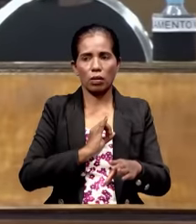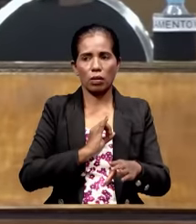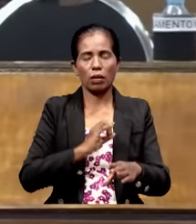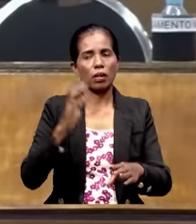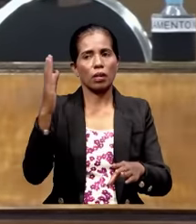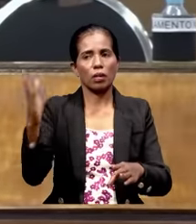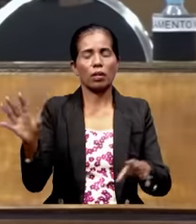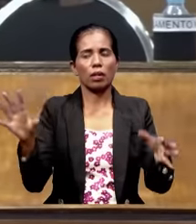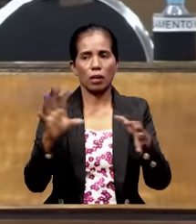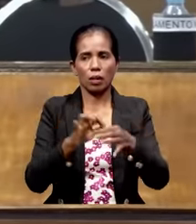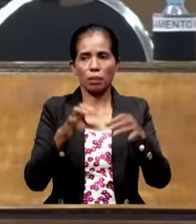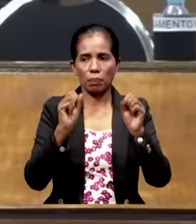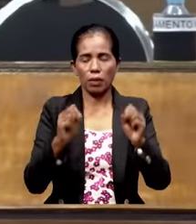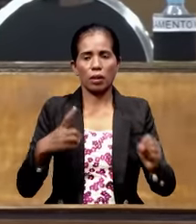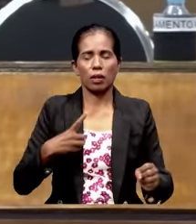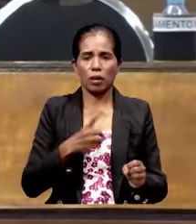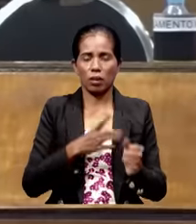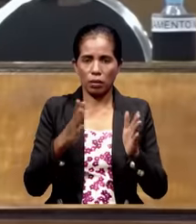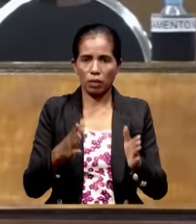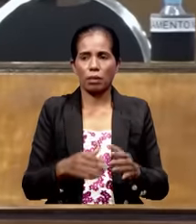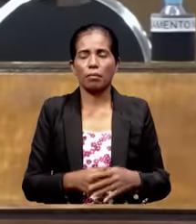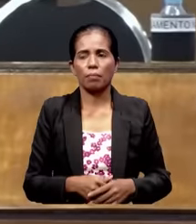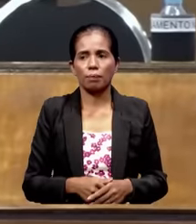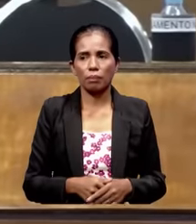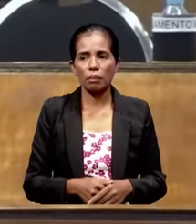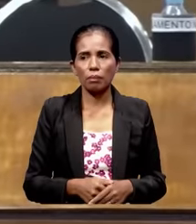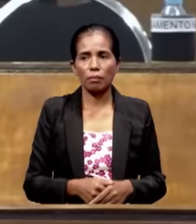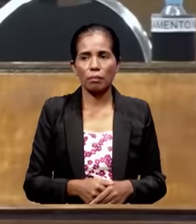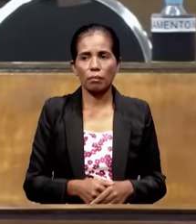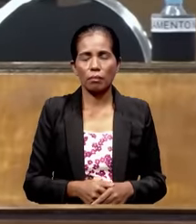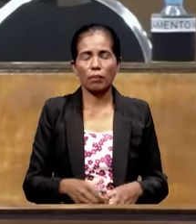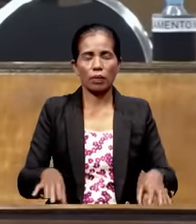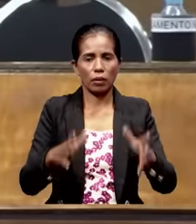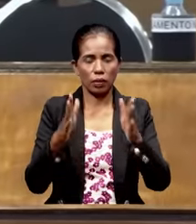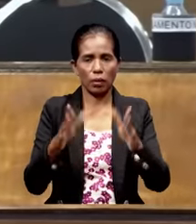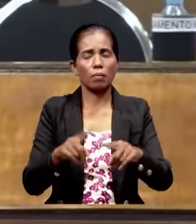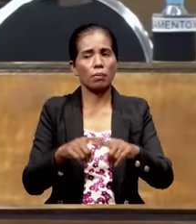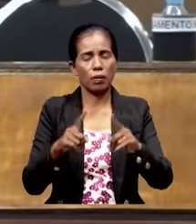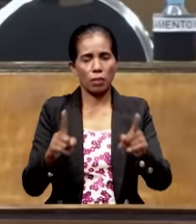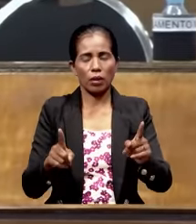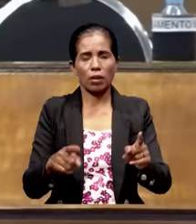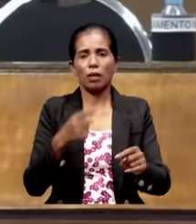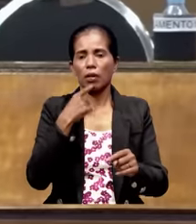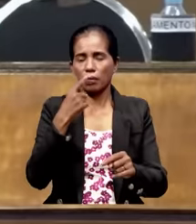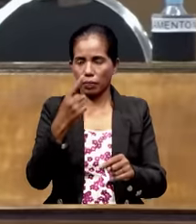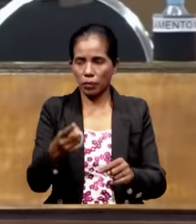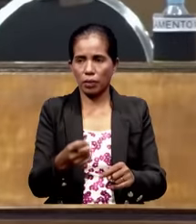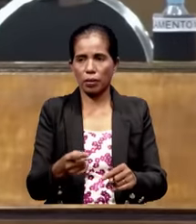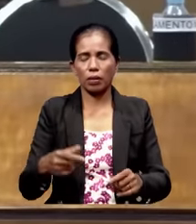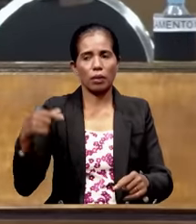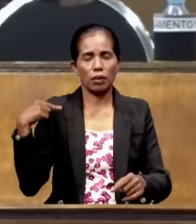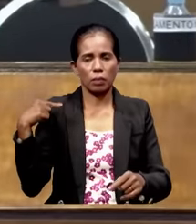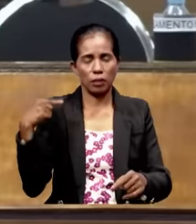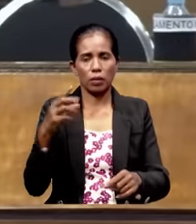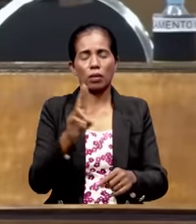tele ligação bele kala seu deputado meman los dun recursos humanos ne mai be in principio ato dehan gabinete de